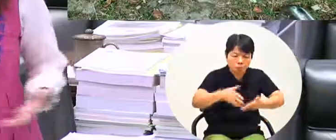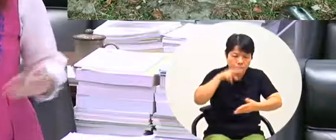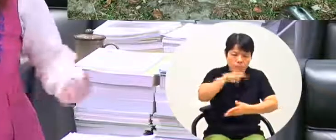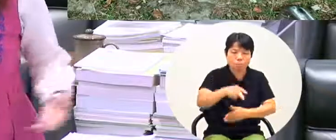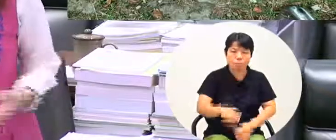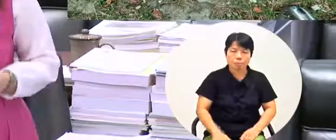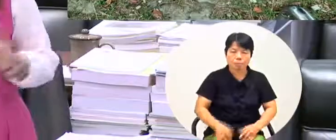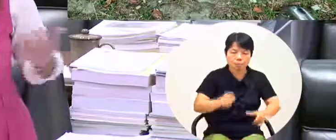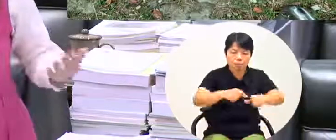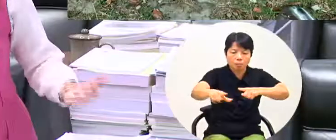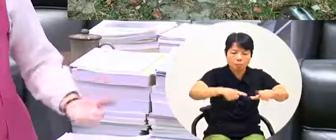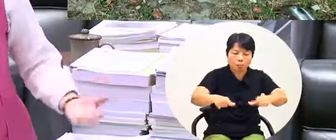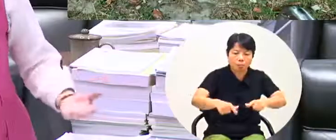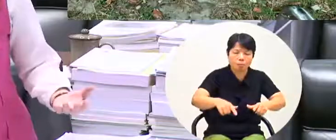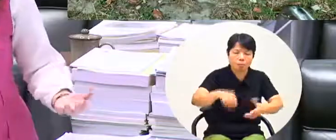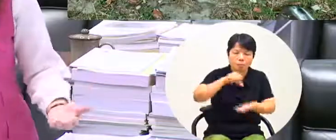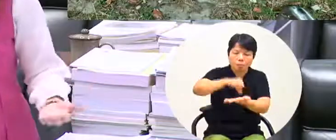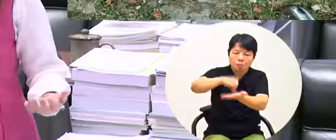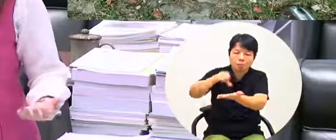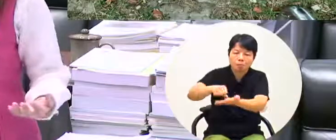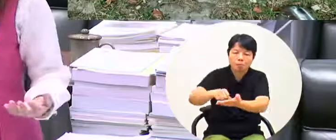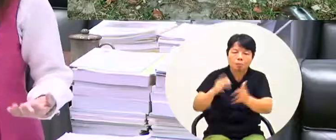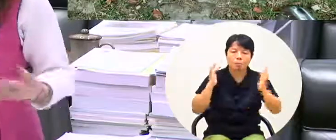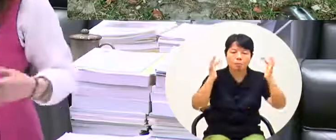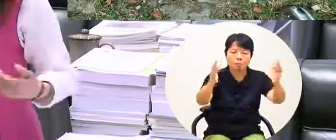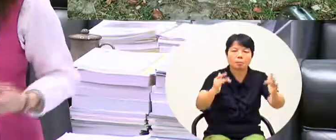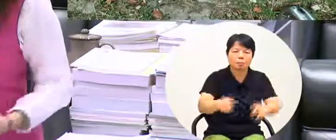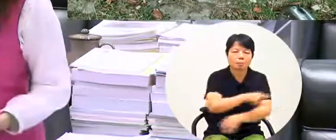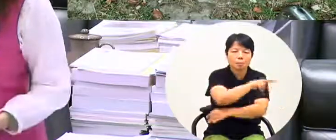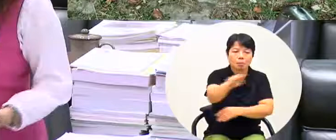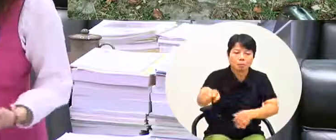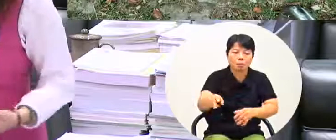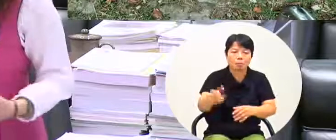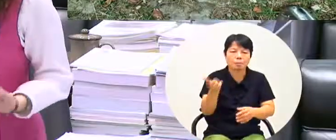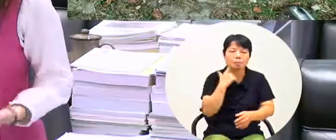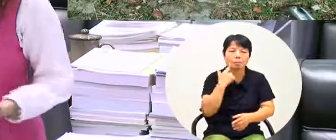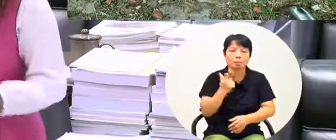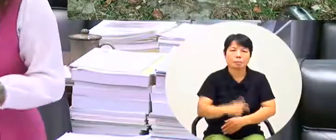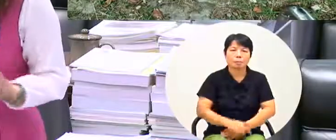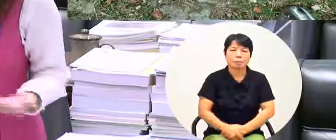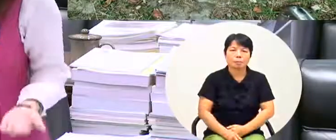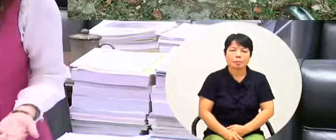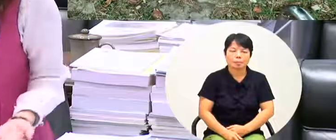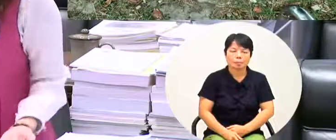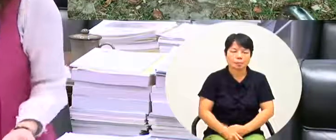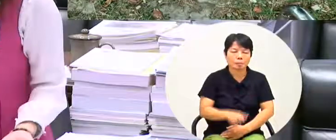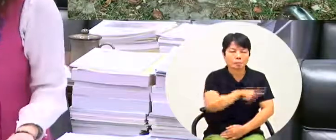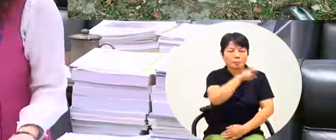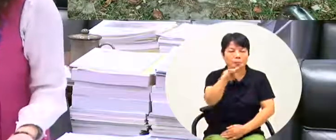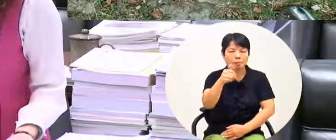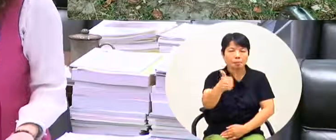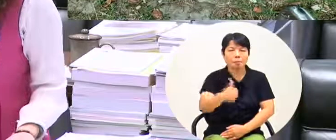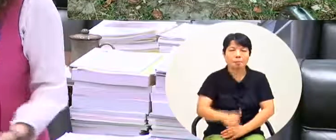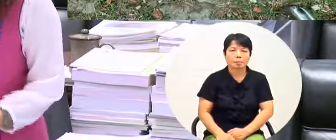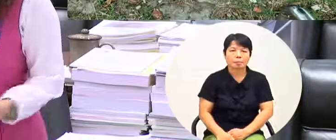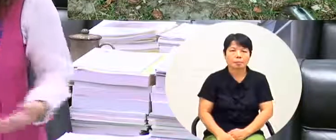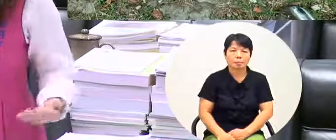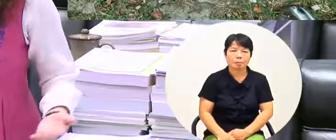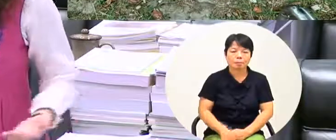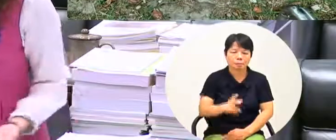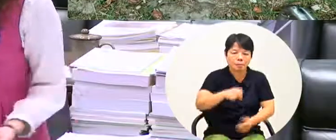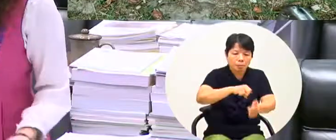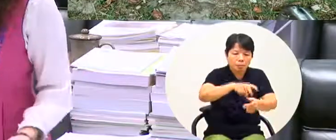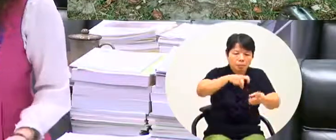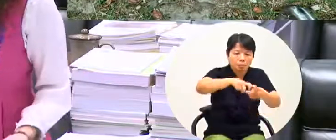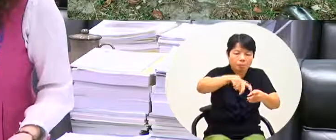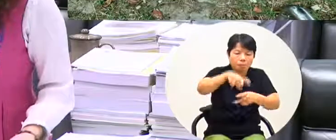后整个城市当然充满了绿意盎然，是很不错，整个景观是好。可是问题，我们现在养工处没有这么多人力，也没办法做这